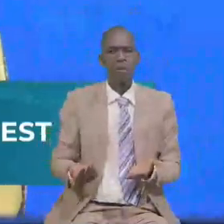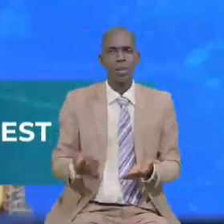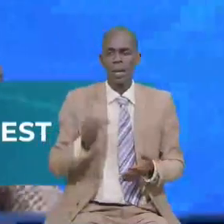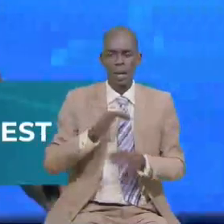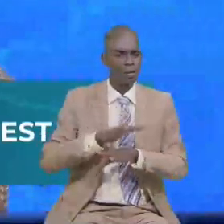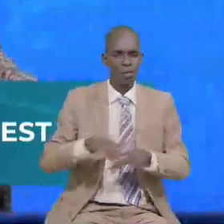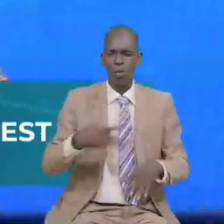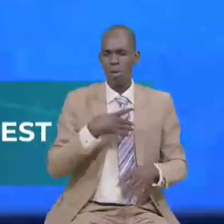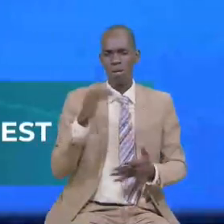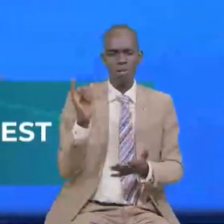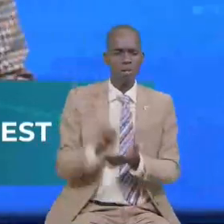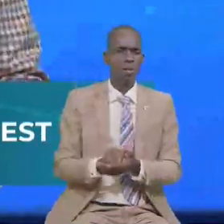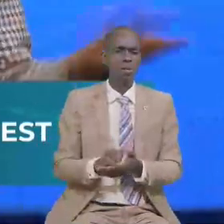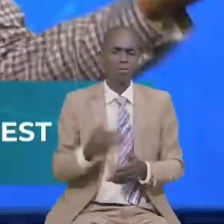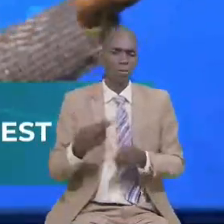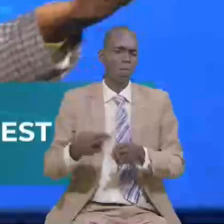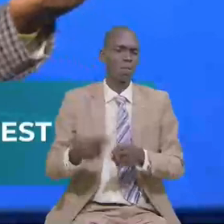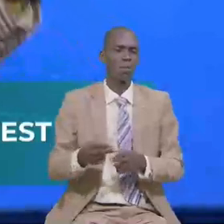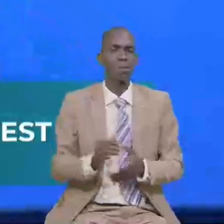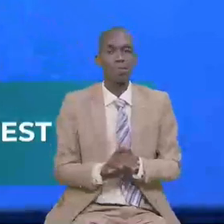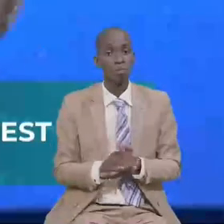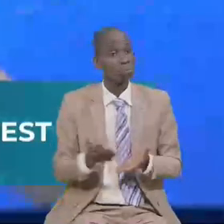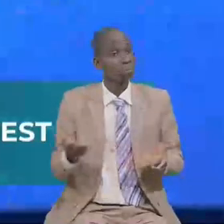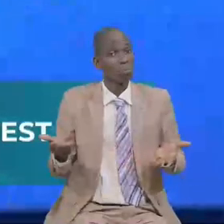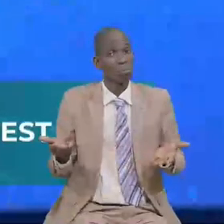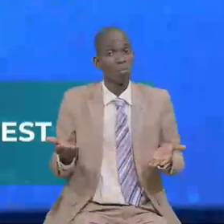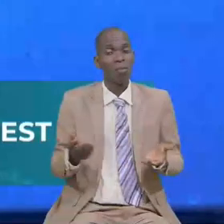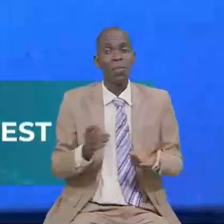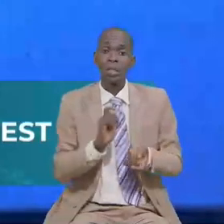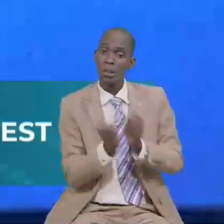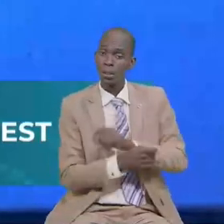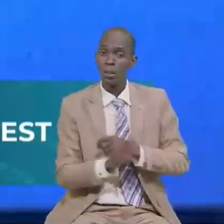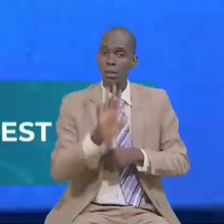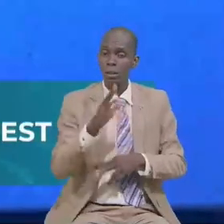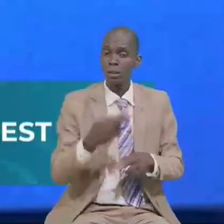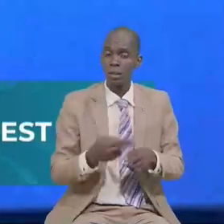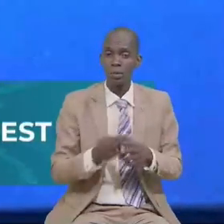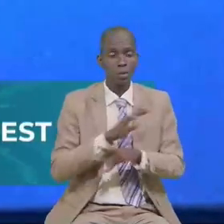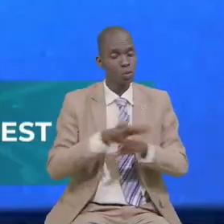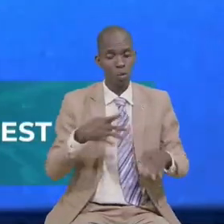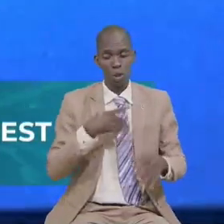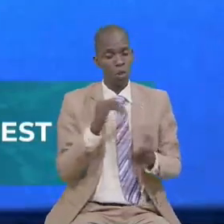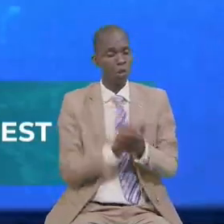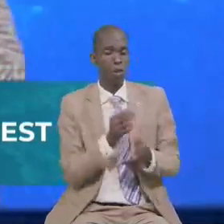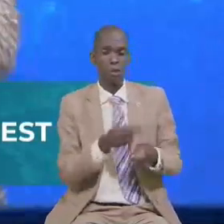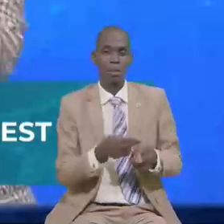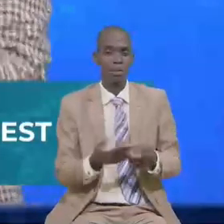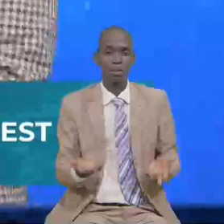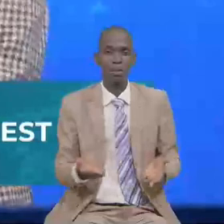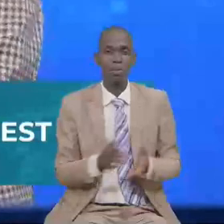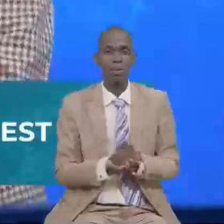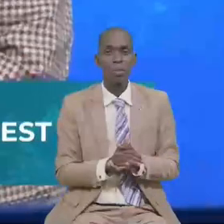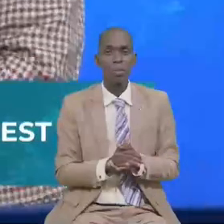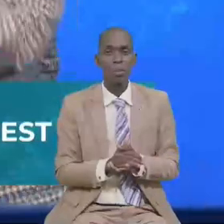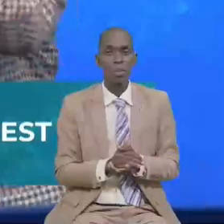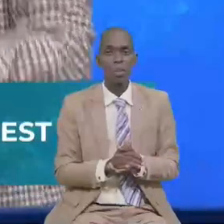la signification de ce nom-là. Moi, je n'aime pas ce nom-là. Change le nom si tu n'aimes pas ce nom-là.